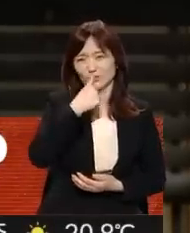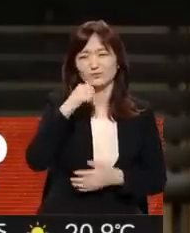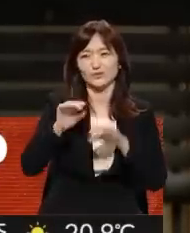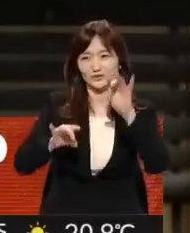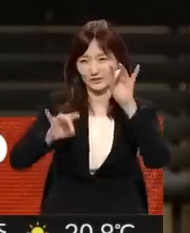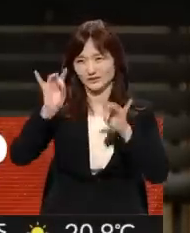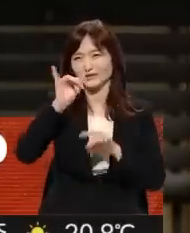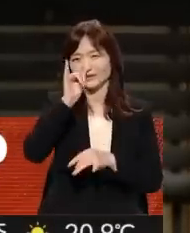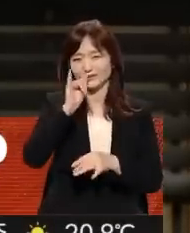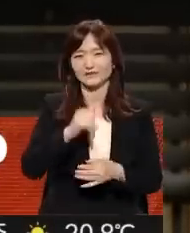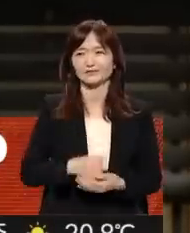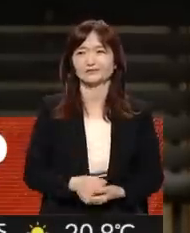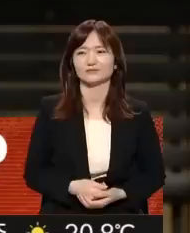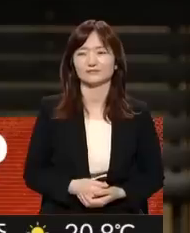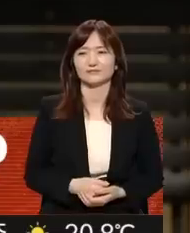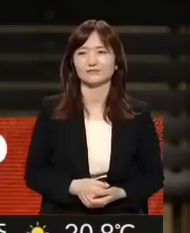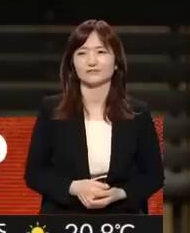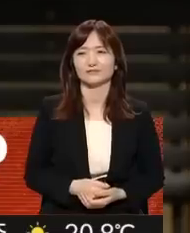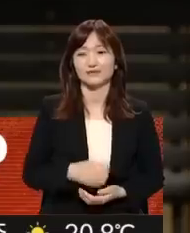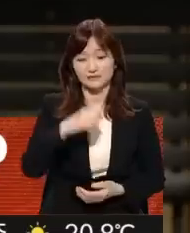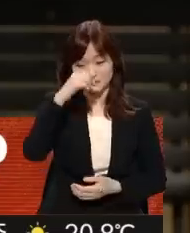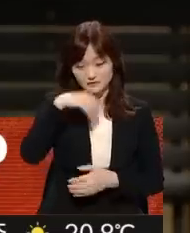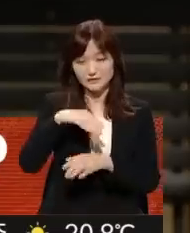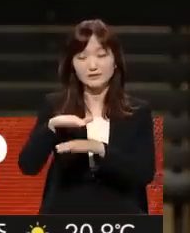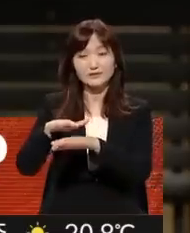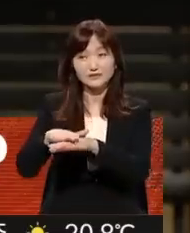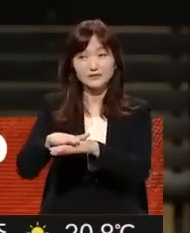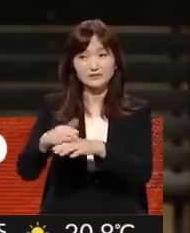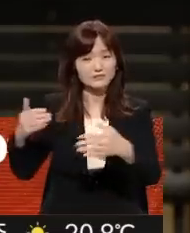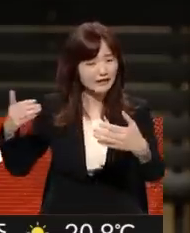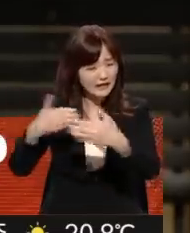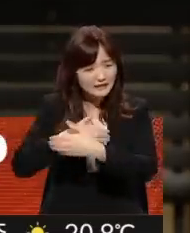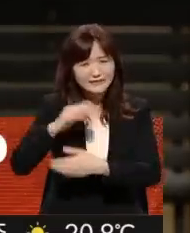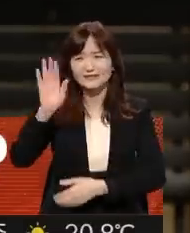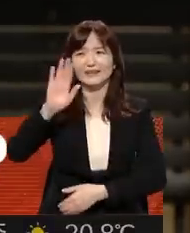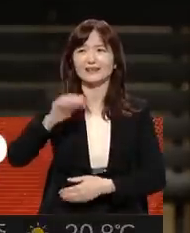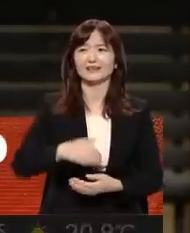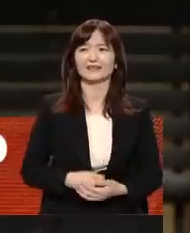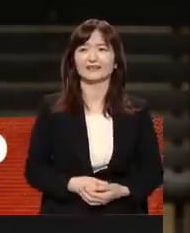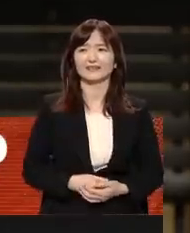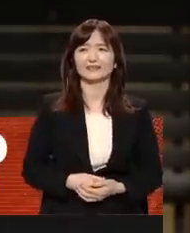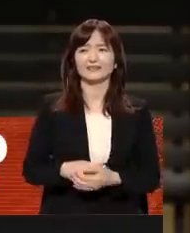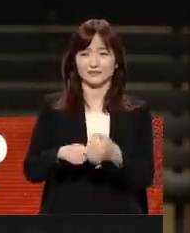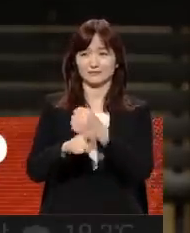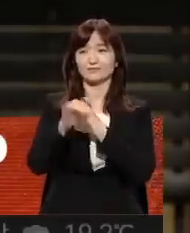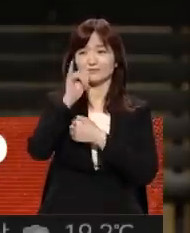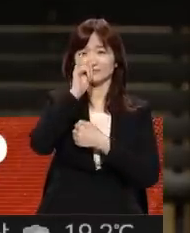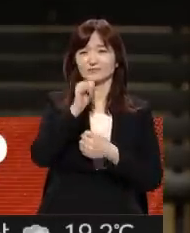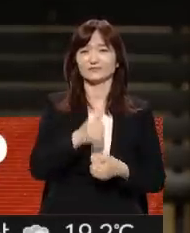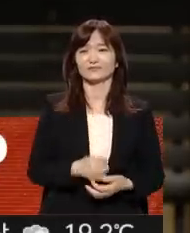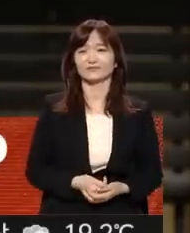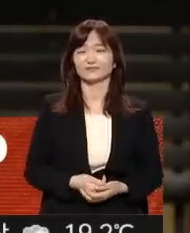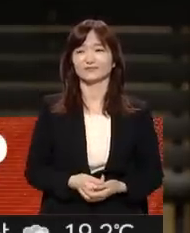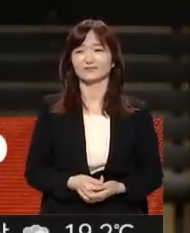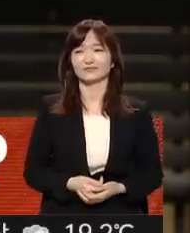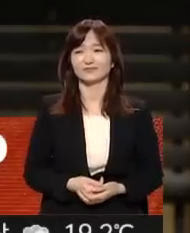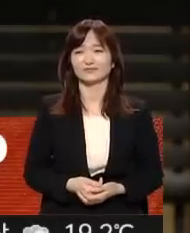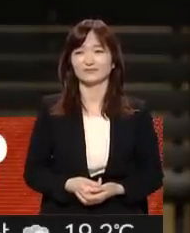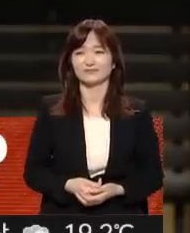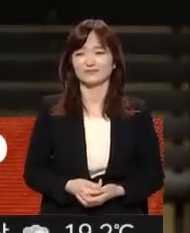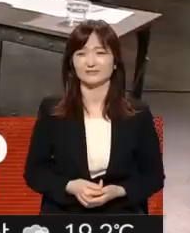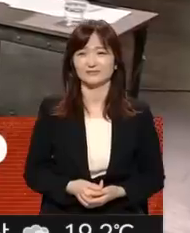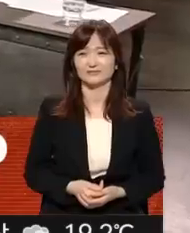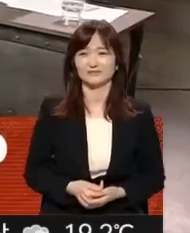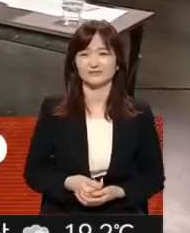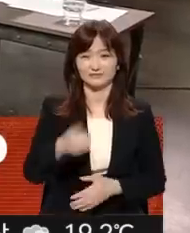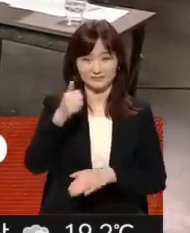있긴 한데. 아, 진짜? 예, 예. 그 뭐 그냥 놔둘 뿐이지 뭐 안고 이런 건 아닌데 그런 건 진짜 의미가 있는 거지. 아니야, 이거 직접 봐야 돼. 이거 나중에